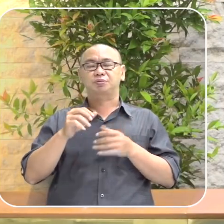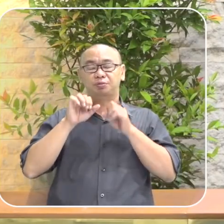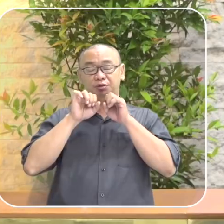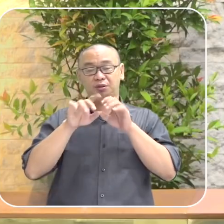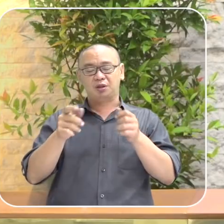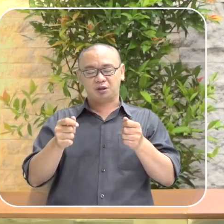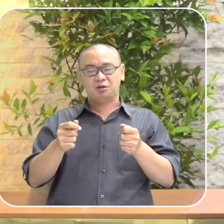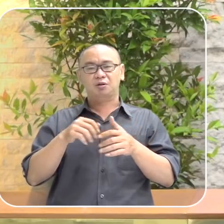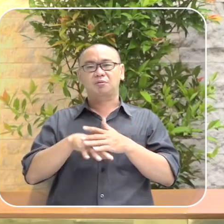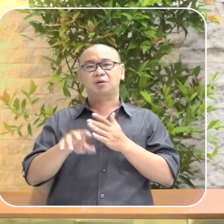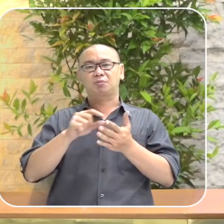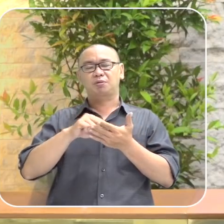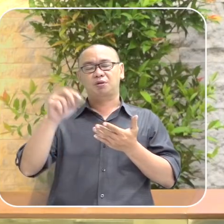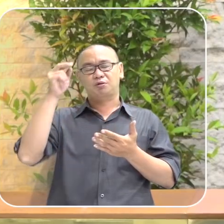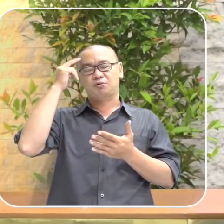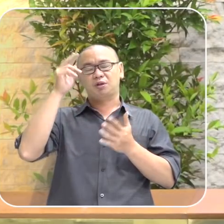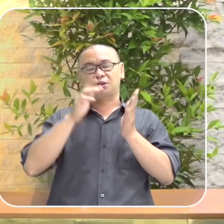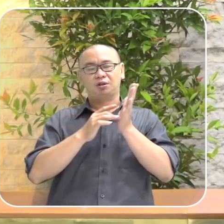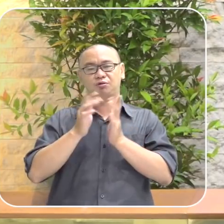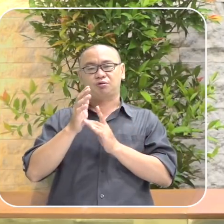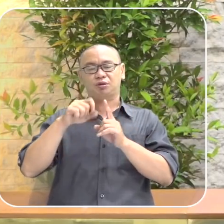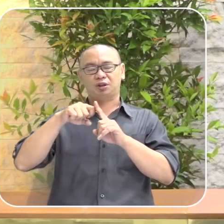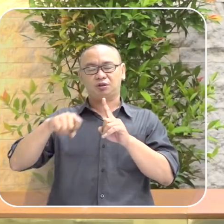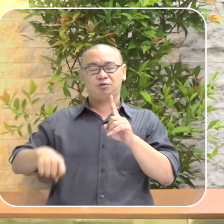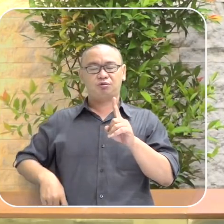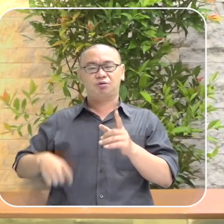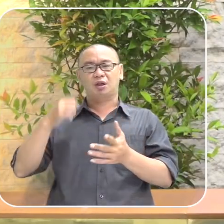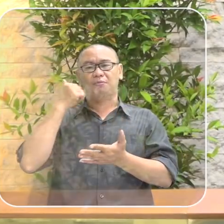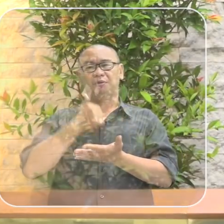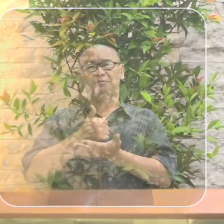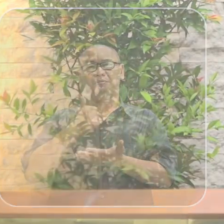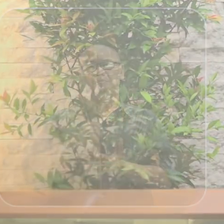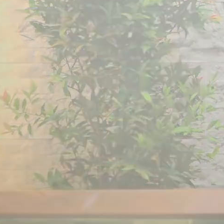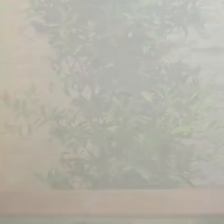dalam nama Tuhan Yesus Kristus. Amin.